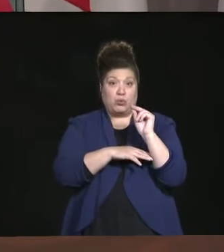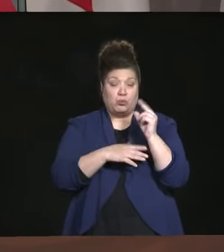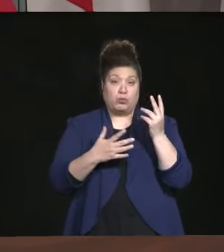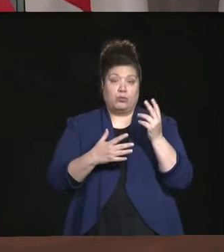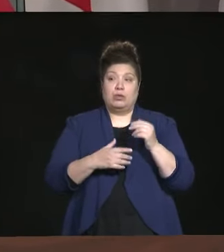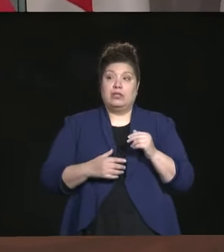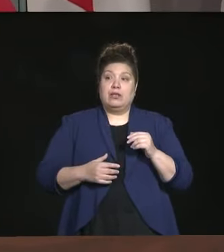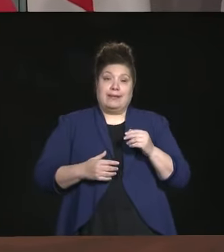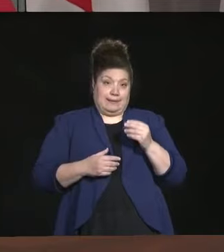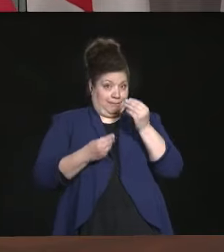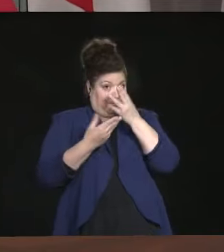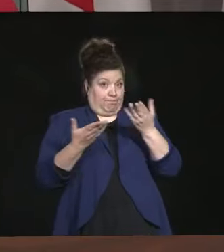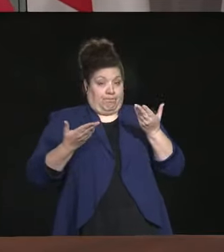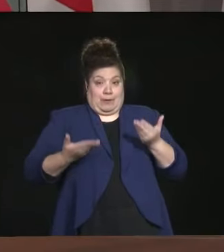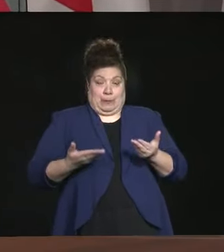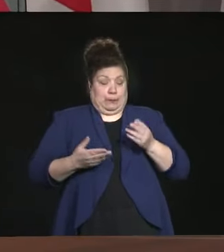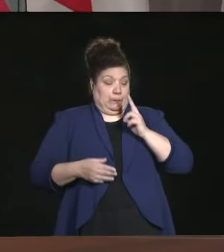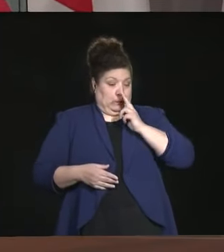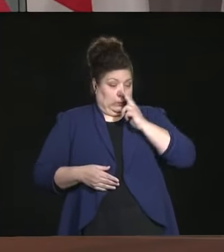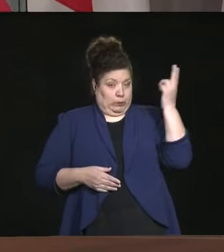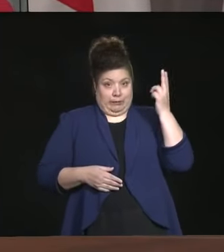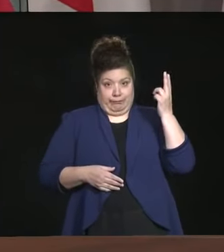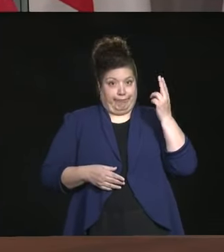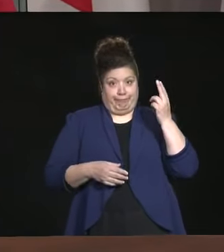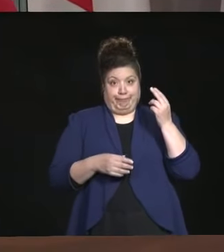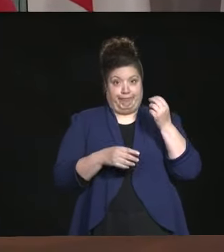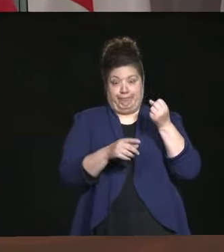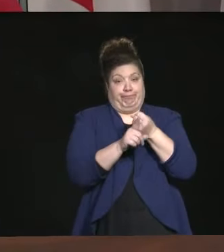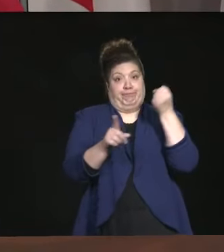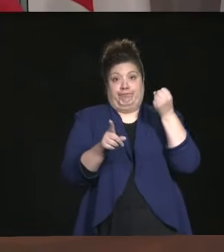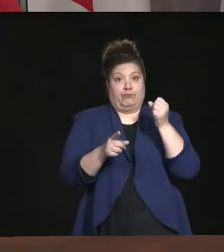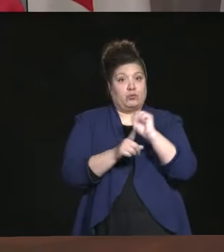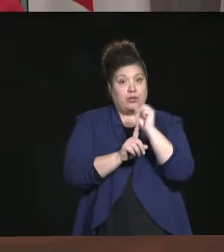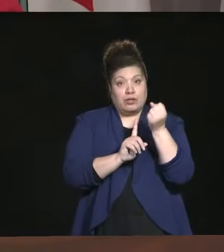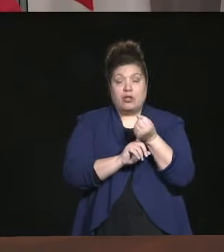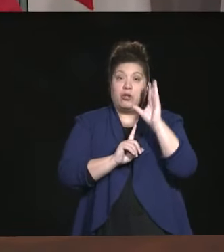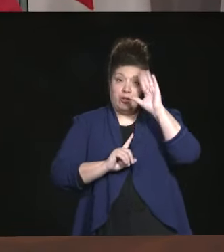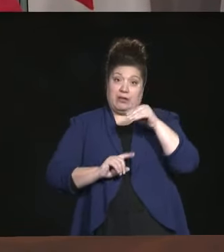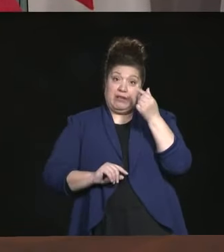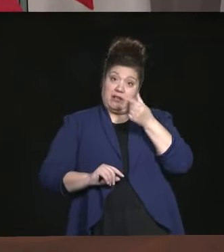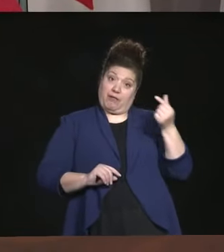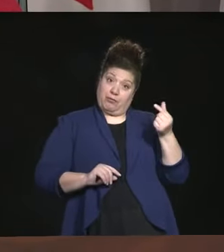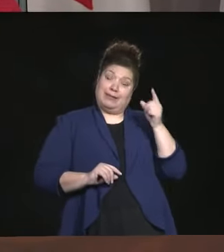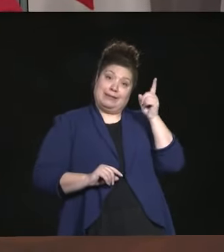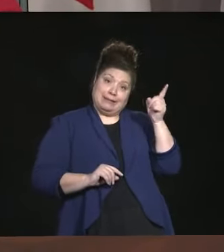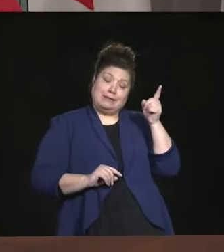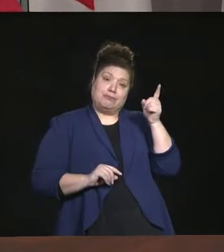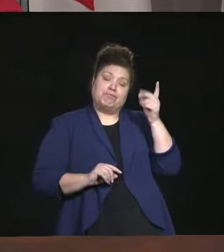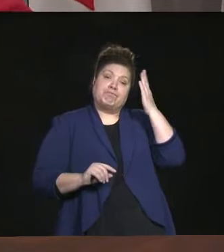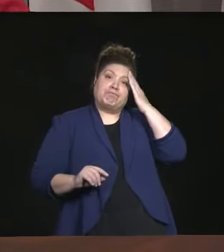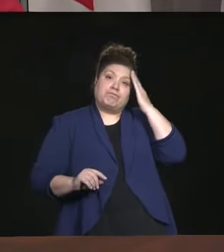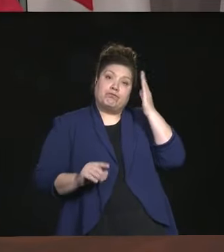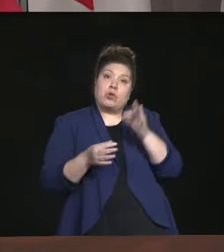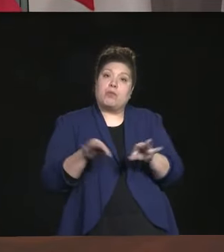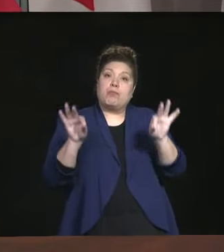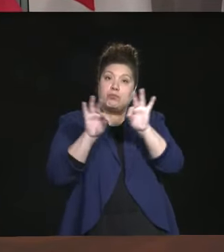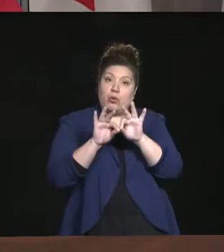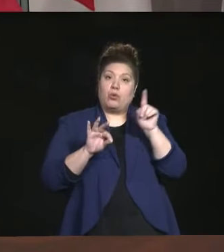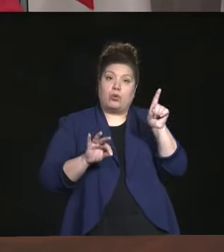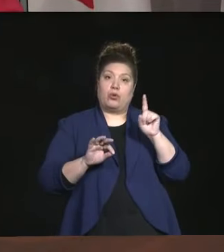a compris que c'est important d'agir très, très vite. C'est ce que la situation